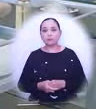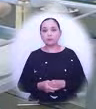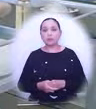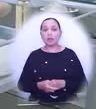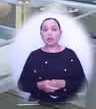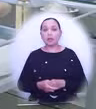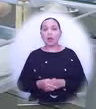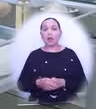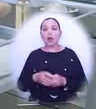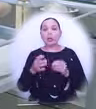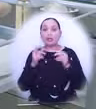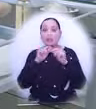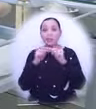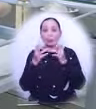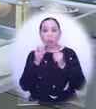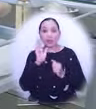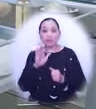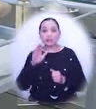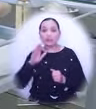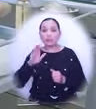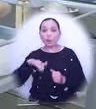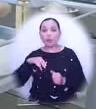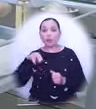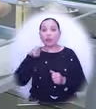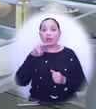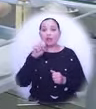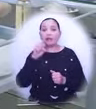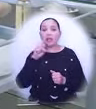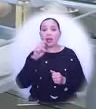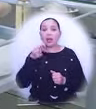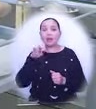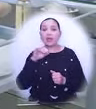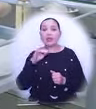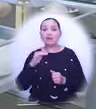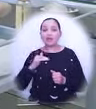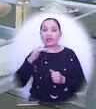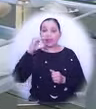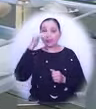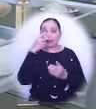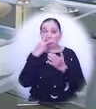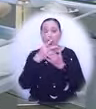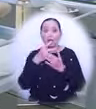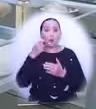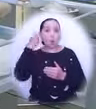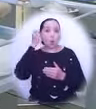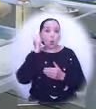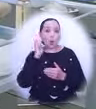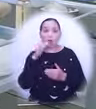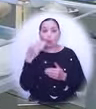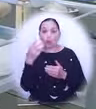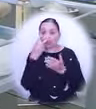Teshirib olgandan so'ng dahandan tepaga qarab, quloq tomonga qarab surtiladi.